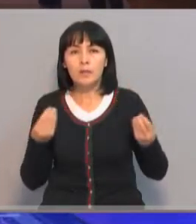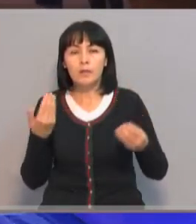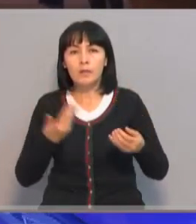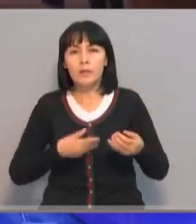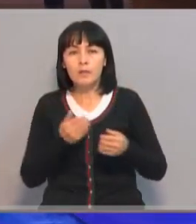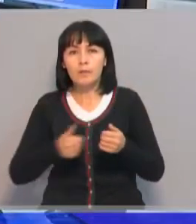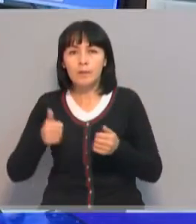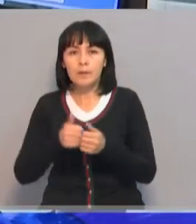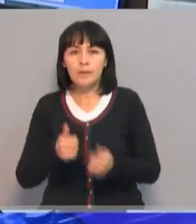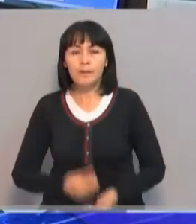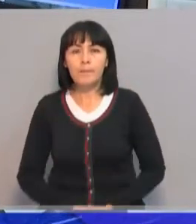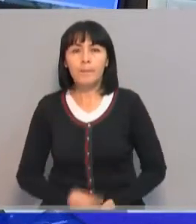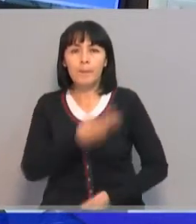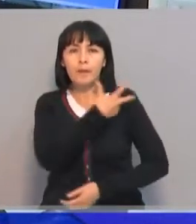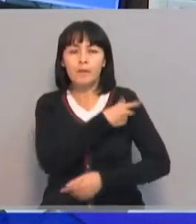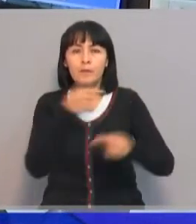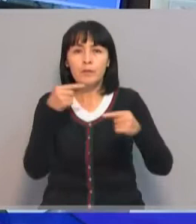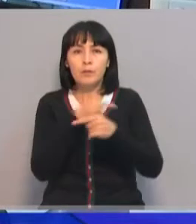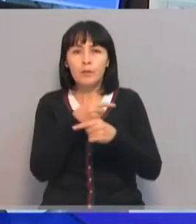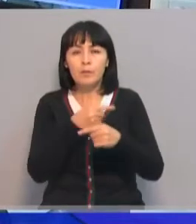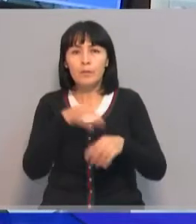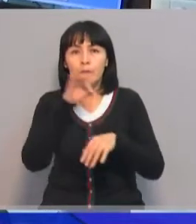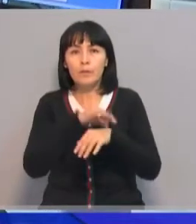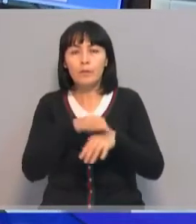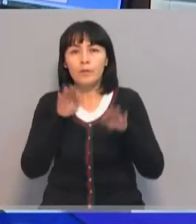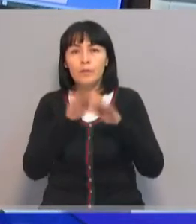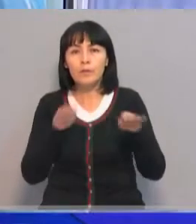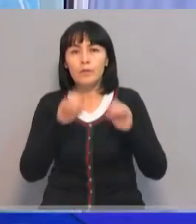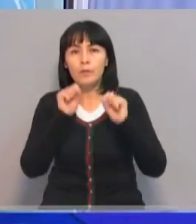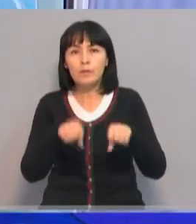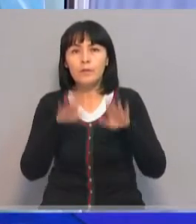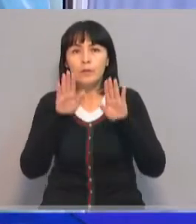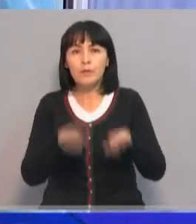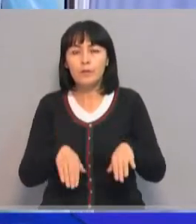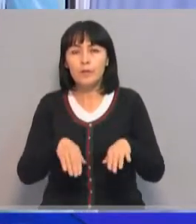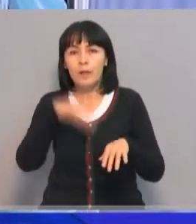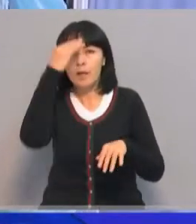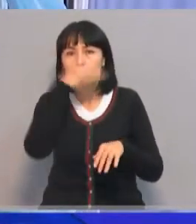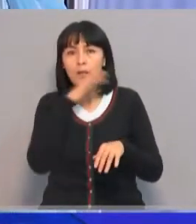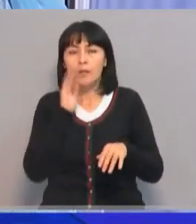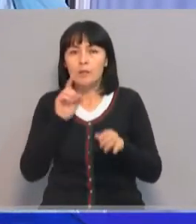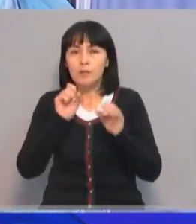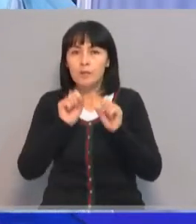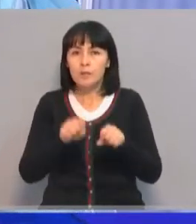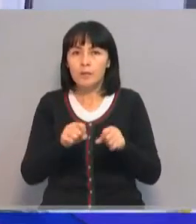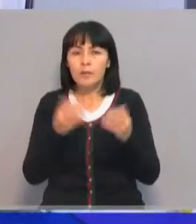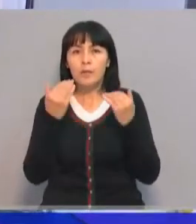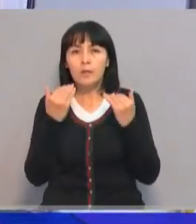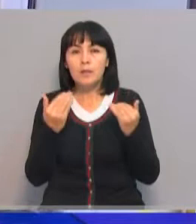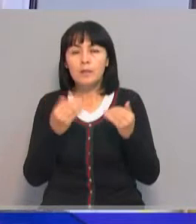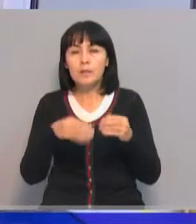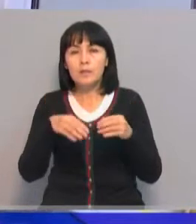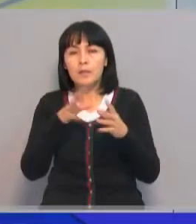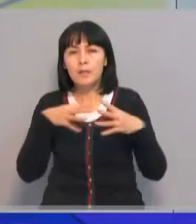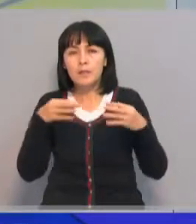наших близких. Вакцину против вируса школьники могут поставить только с согласия родителей. Их не прививают, если в семье